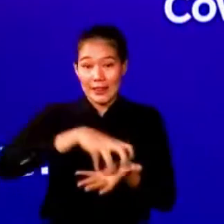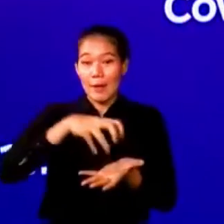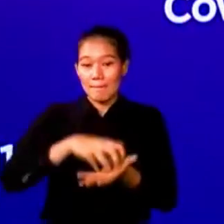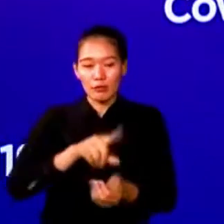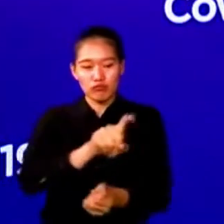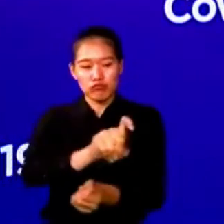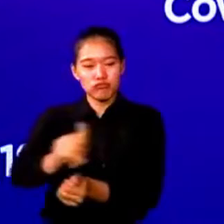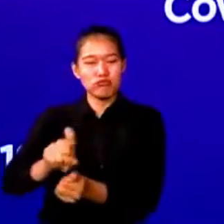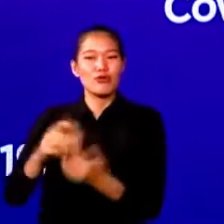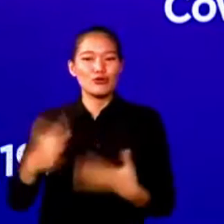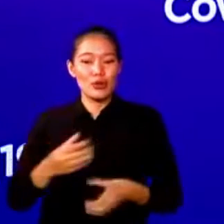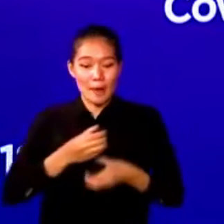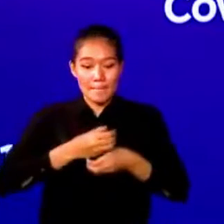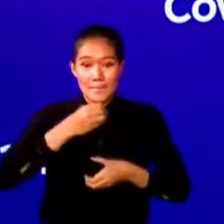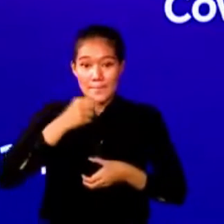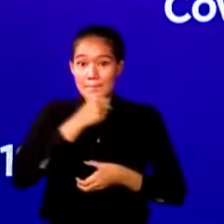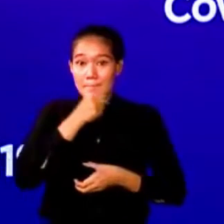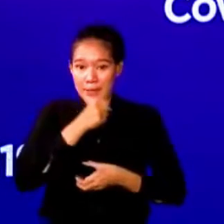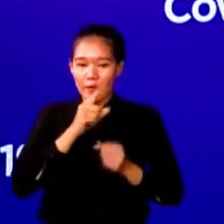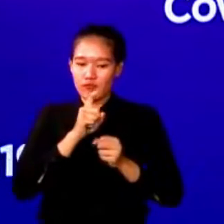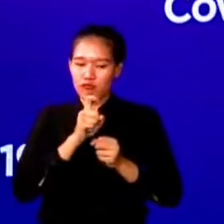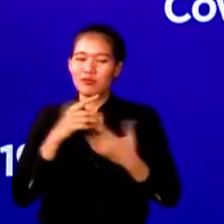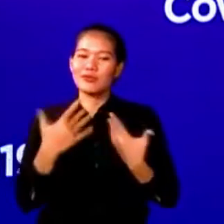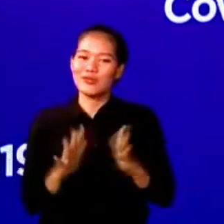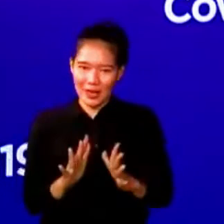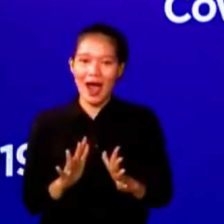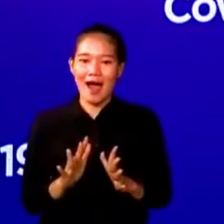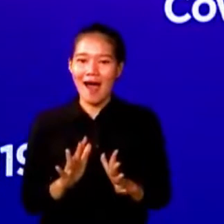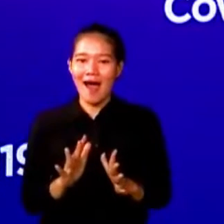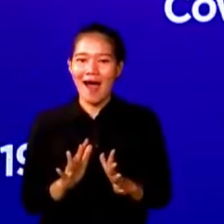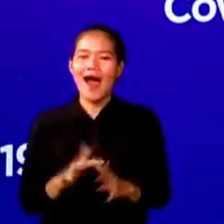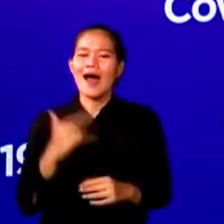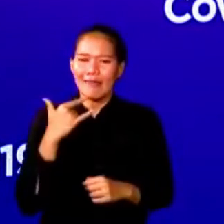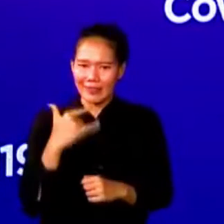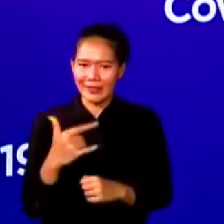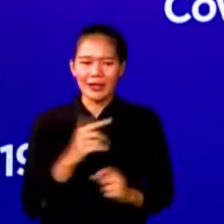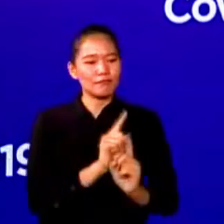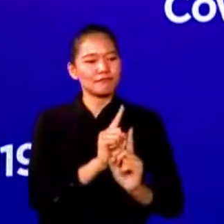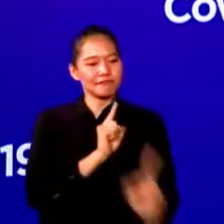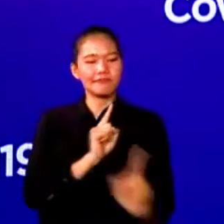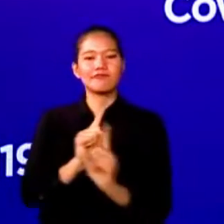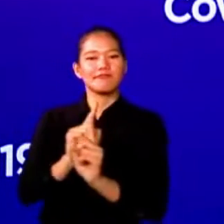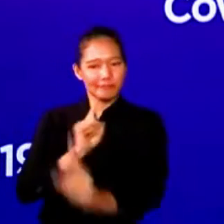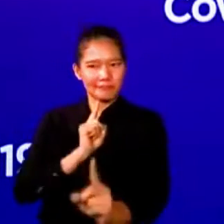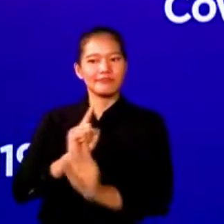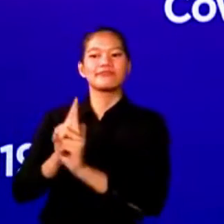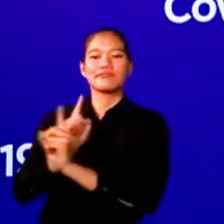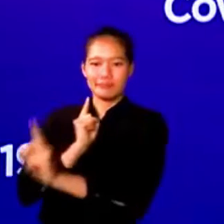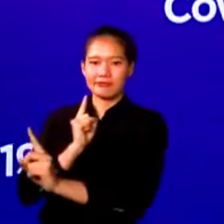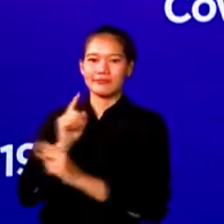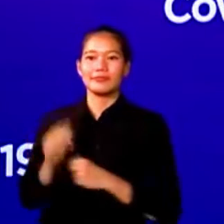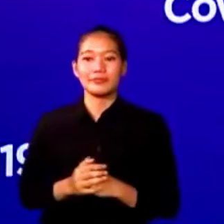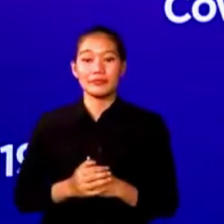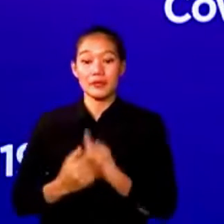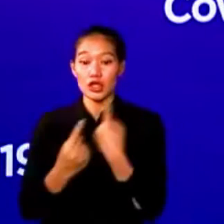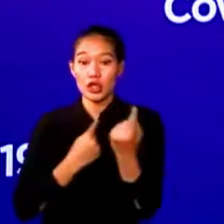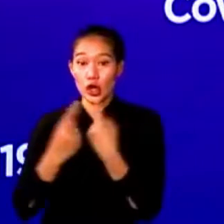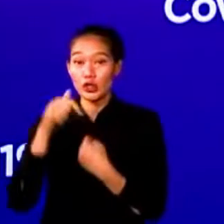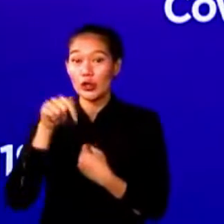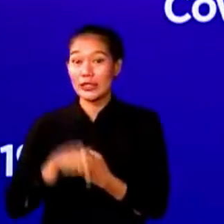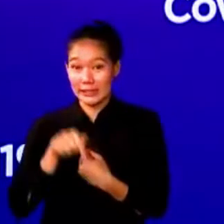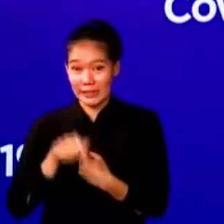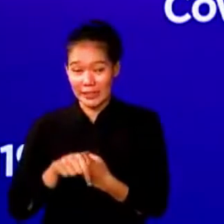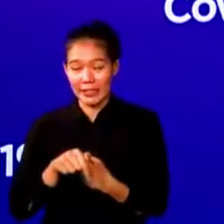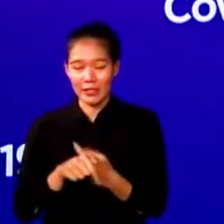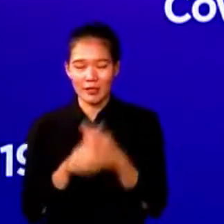microphone yang saya gunakan juga sudah di disinfeksi dan kami juga senantiasa menjaga jarak selama proses berlangsung Danau ini